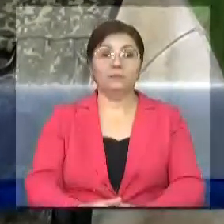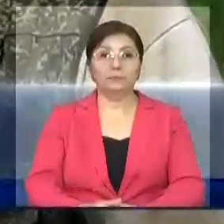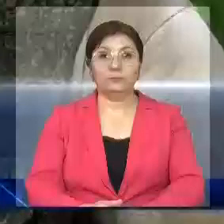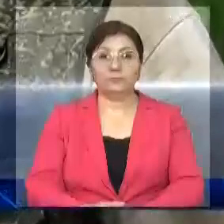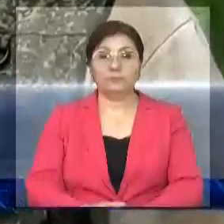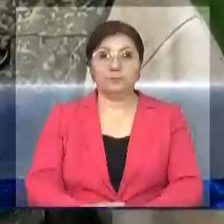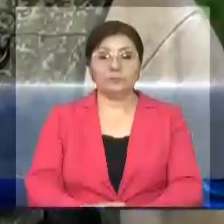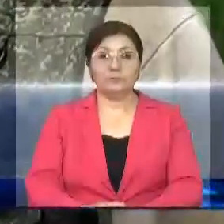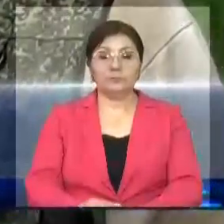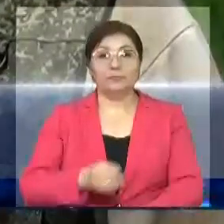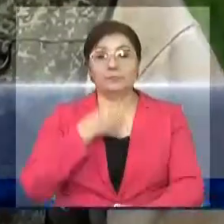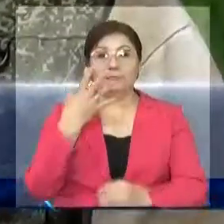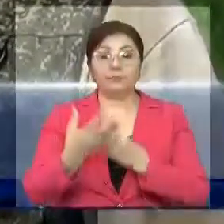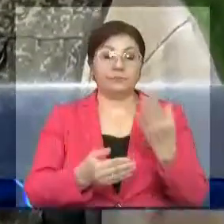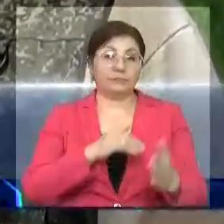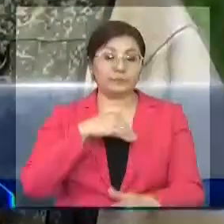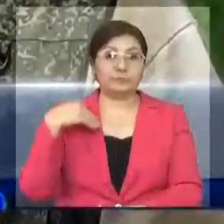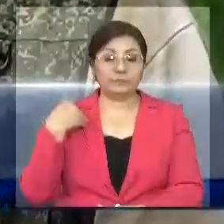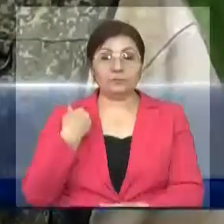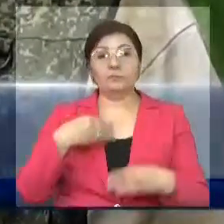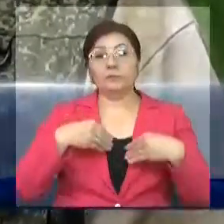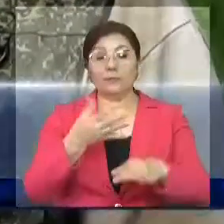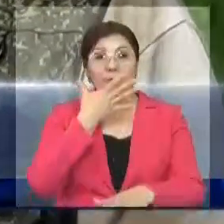Вот цвету ты их удобряешь так красиво.